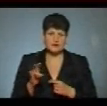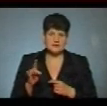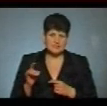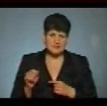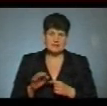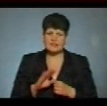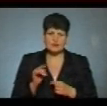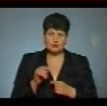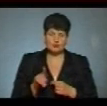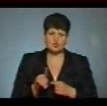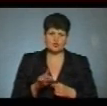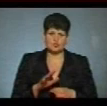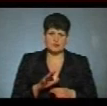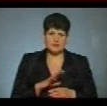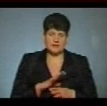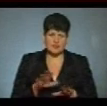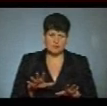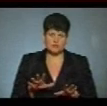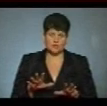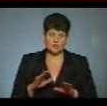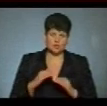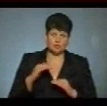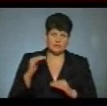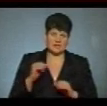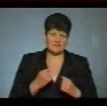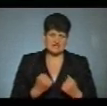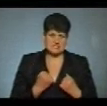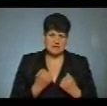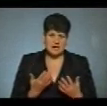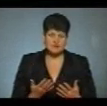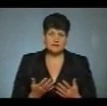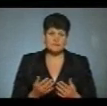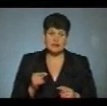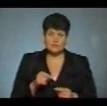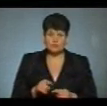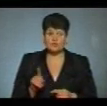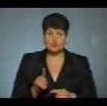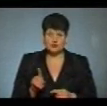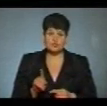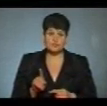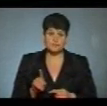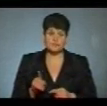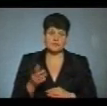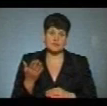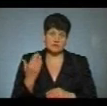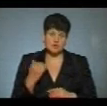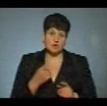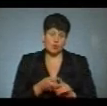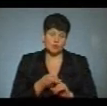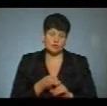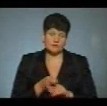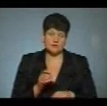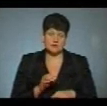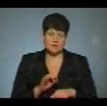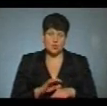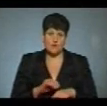можливо, не тому, що не було там певних ступенів захисту, засобів захисту, а тому, що вони свого часу контактували. Так.